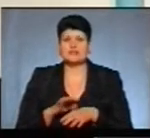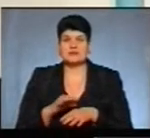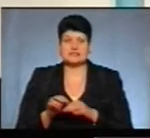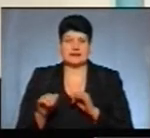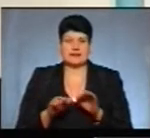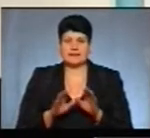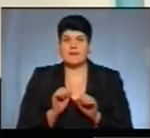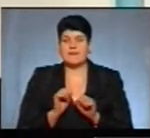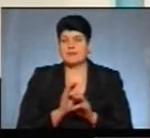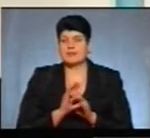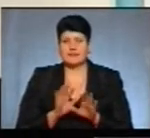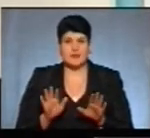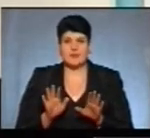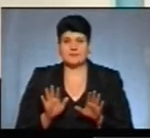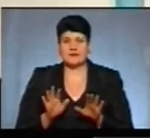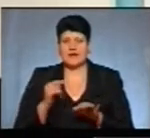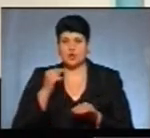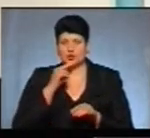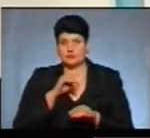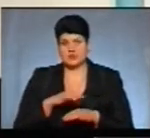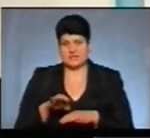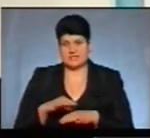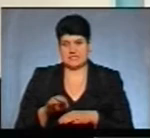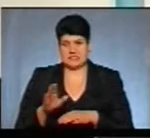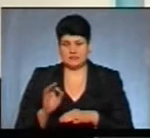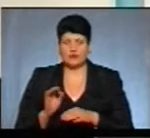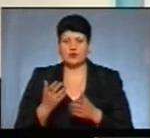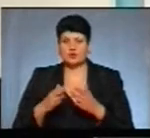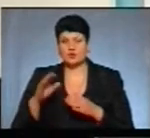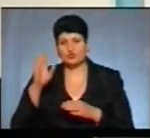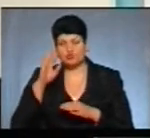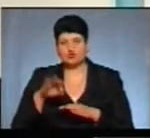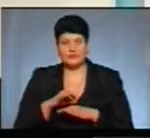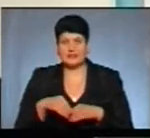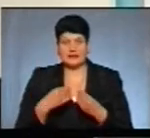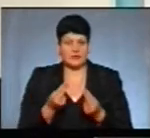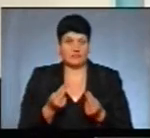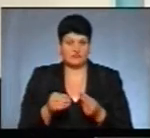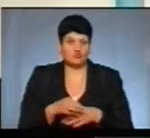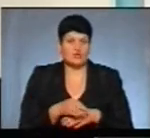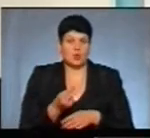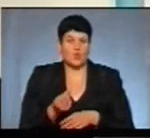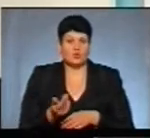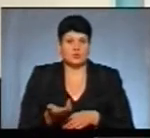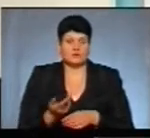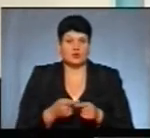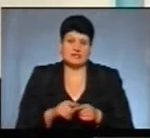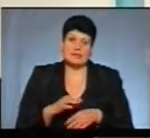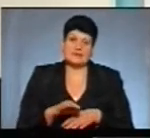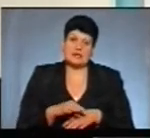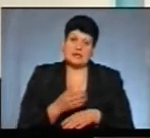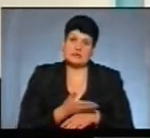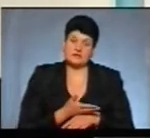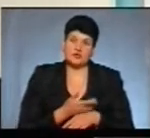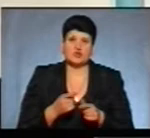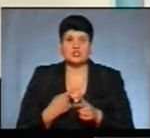не, ну, як ми говорили про економічне насильство. Так, якщо чоловік не дав дружині коштів, то це буде насильство